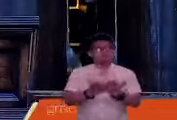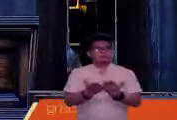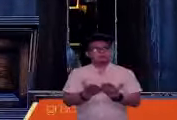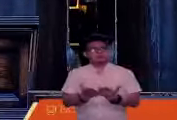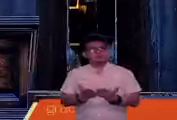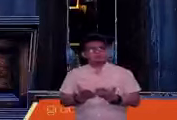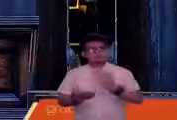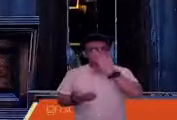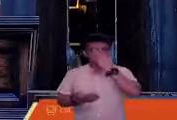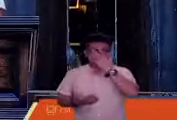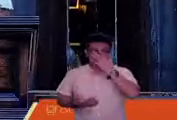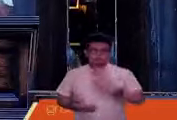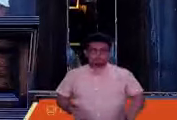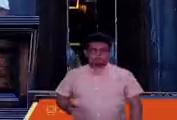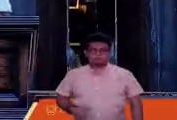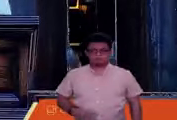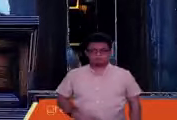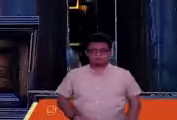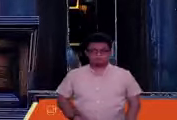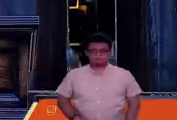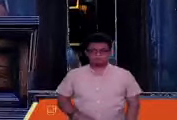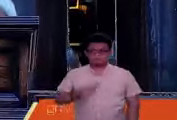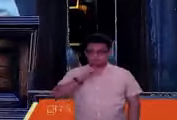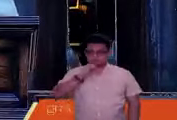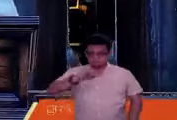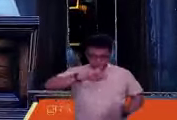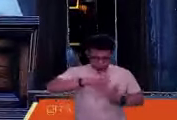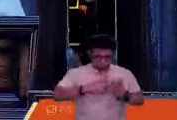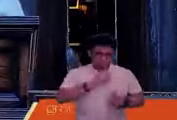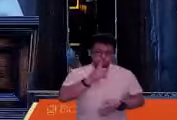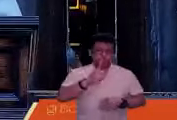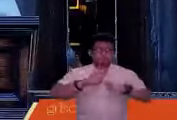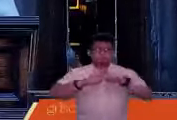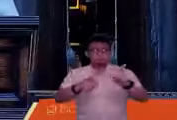is not a new truth, but it is a neglected truth.